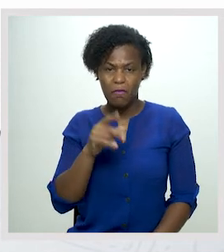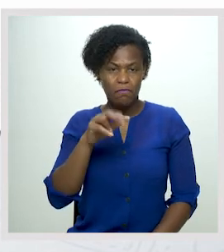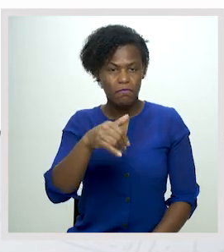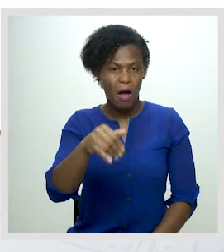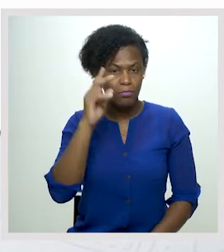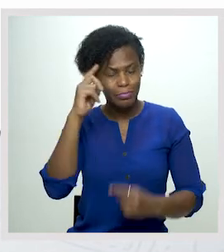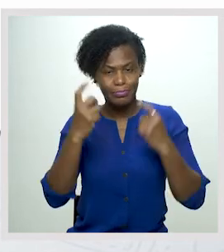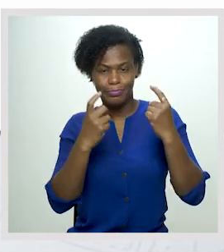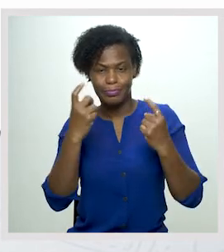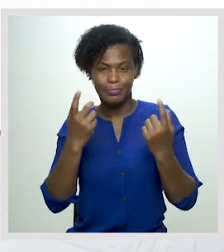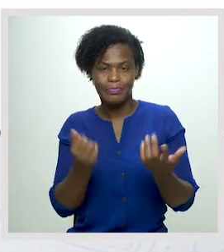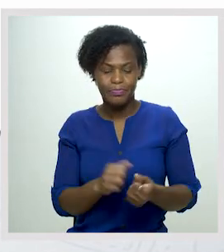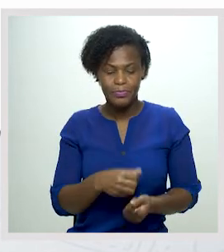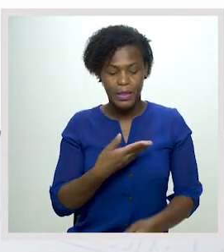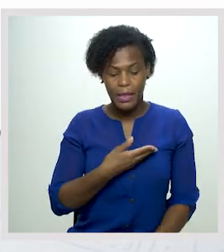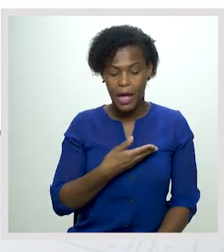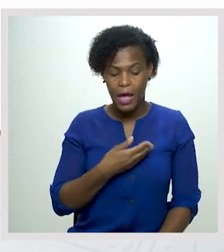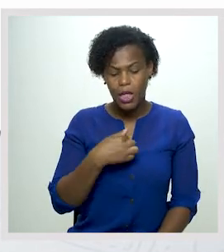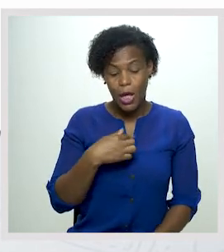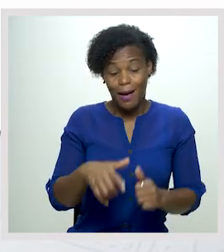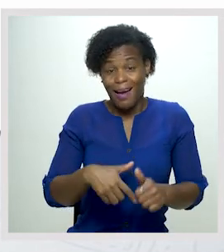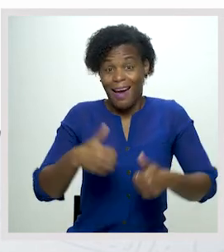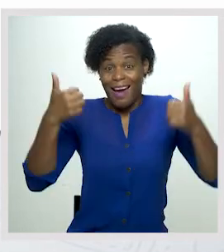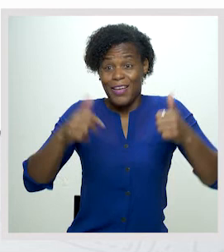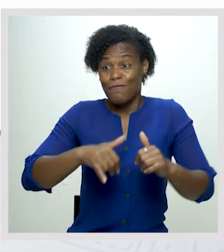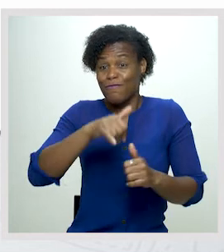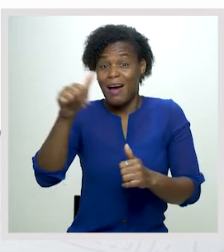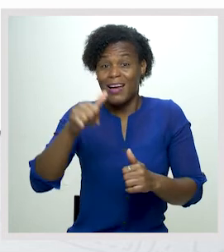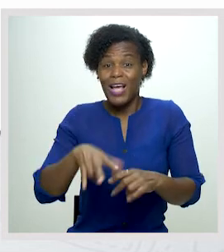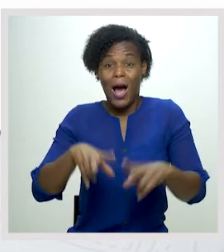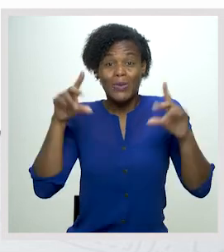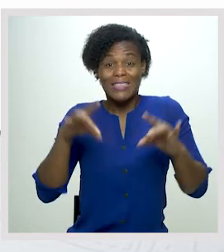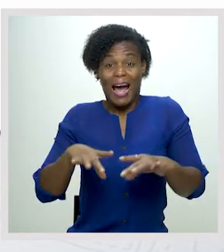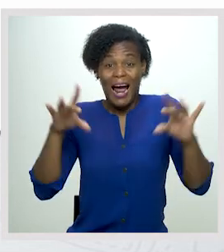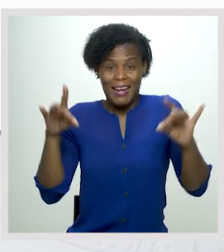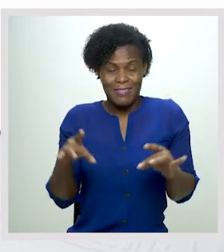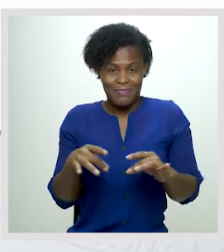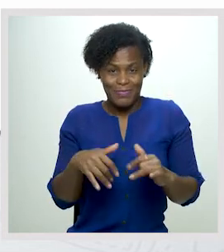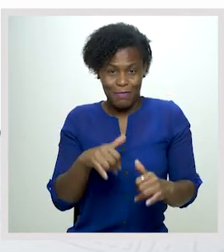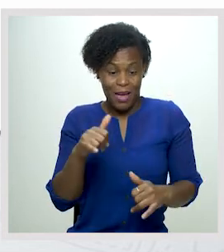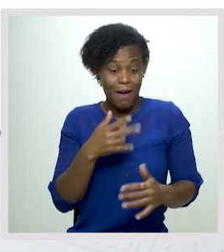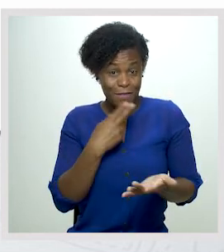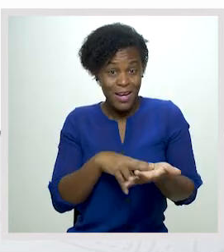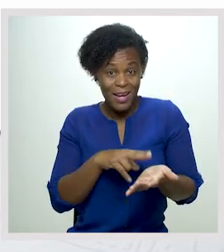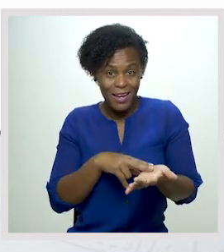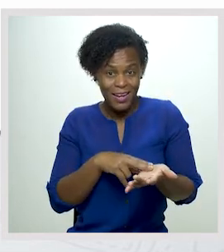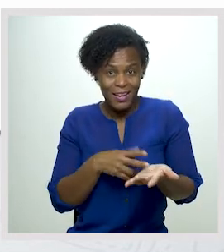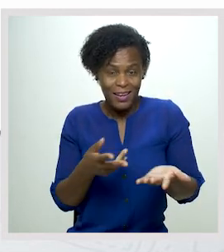réfléchir. D. J'ai gagné un voyage en Australie. C'est vrai?